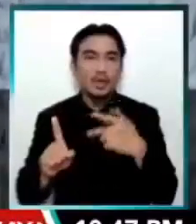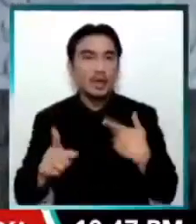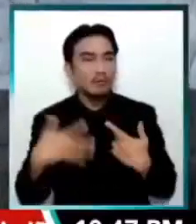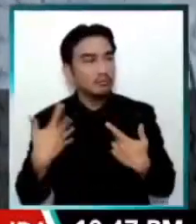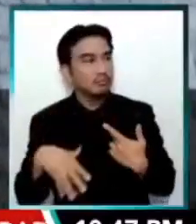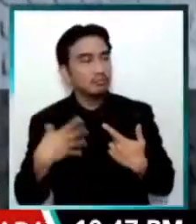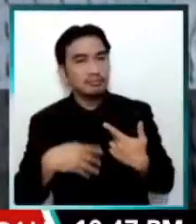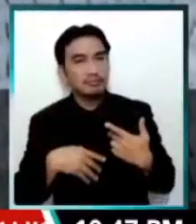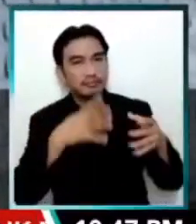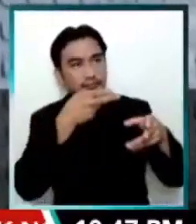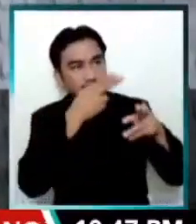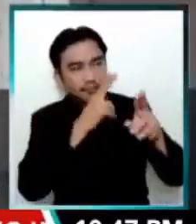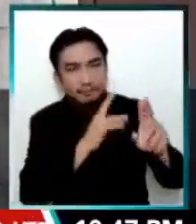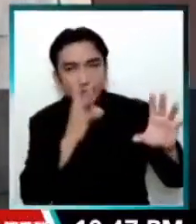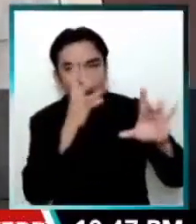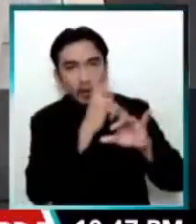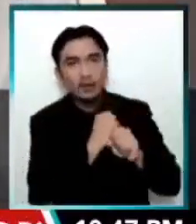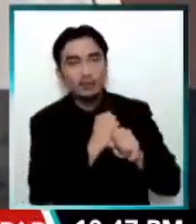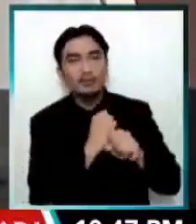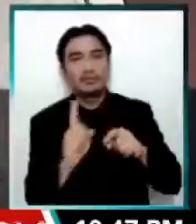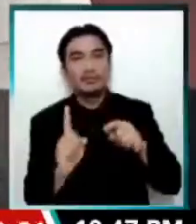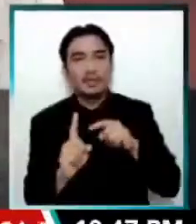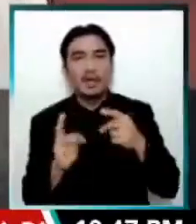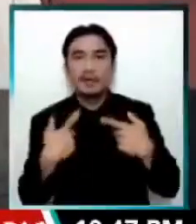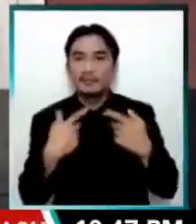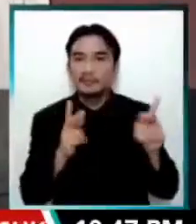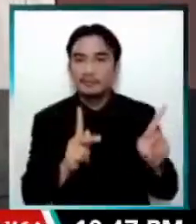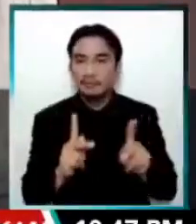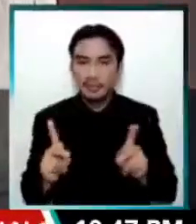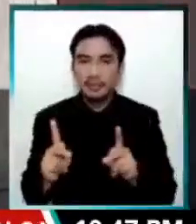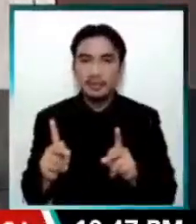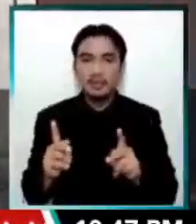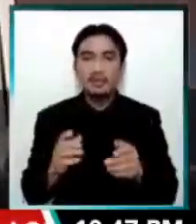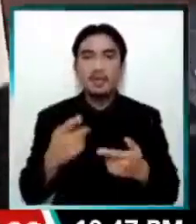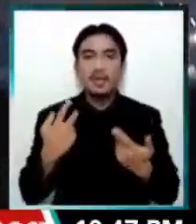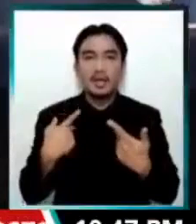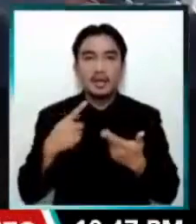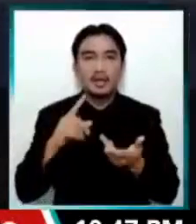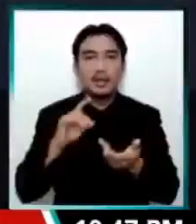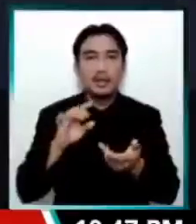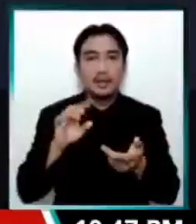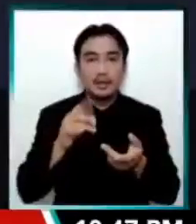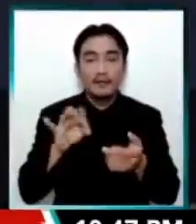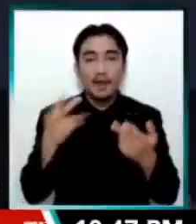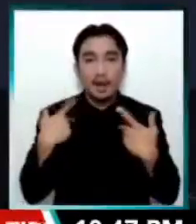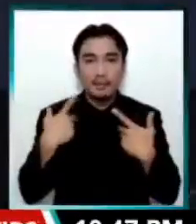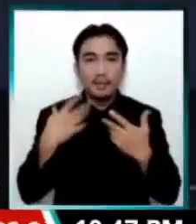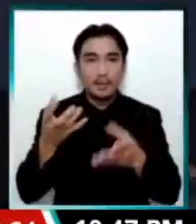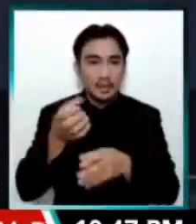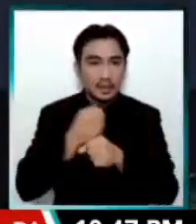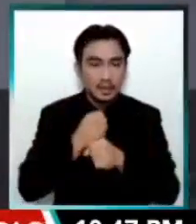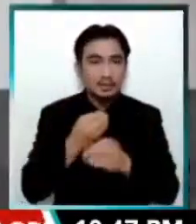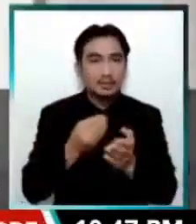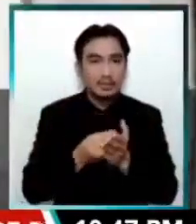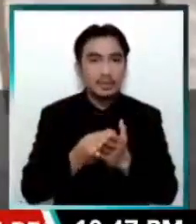niya. Karamihan sa kikitain sa laban ay i-donate sa Ukraine. Noong nakaraang taon, inanunsyo